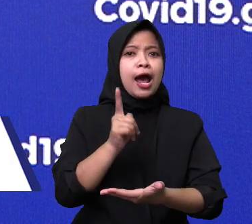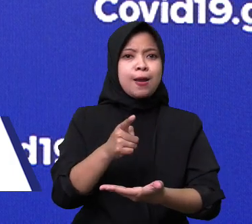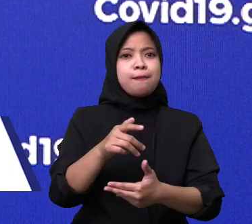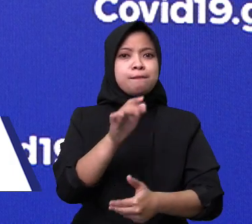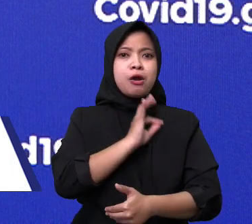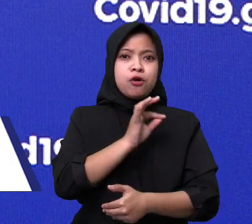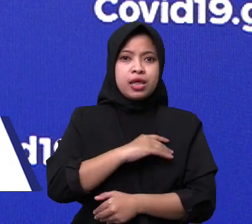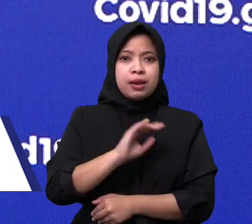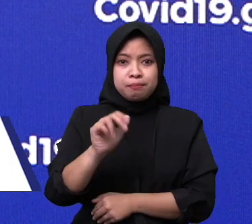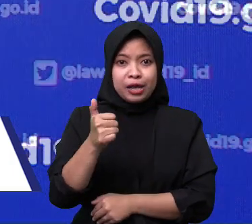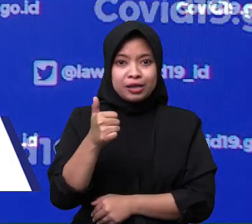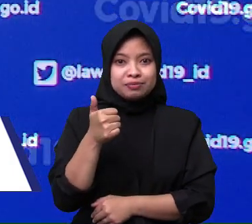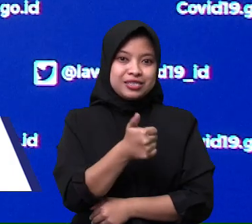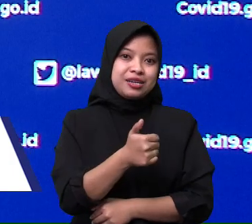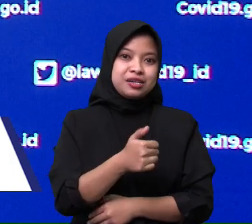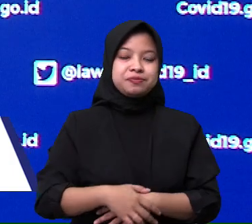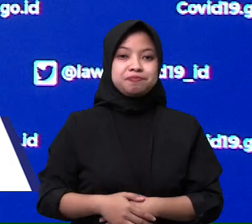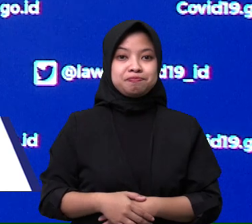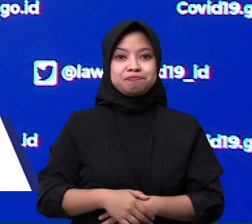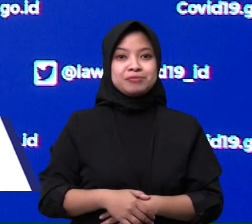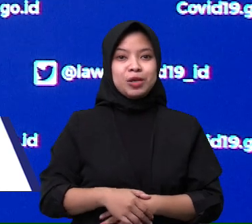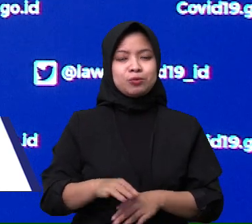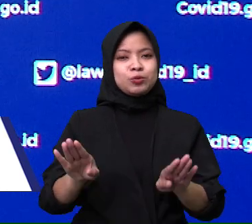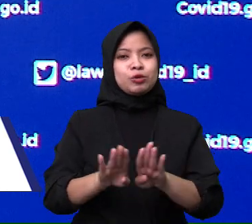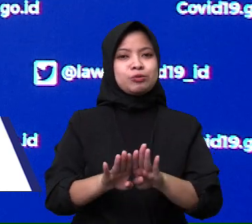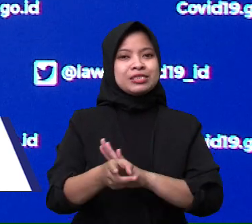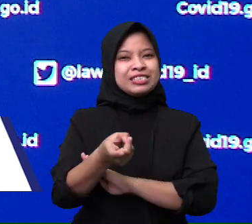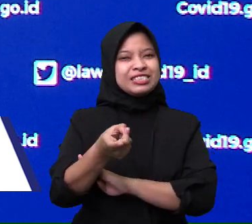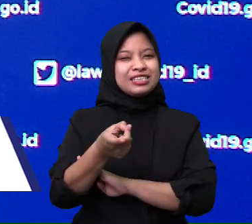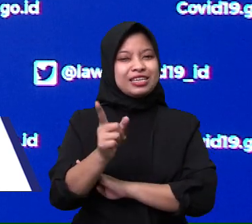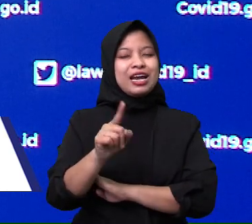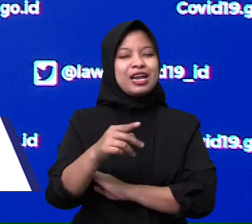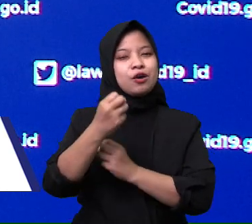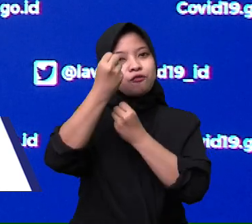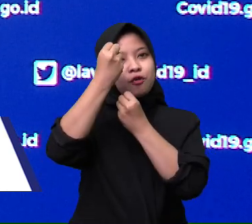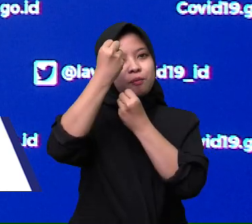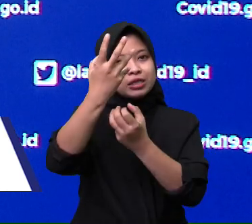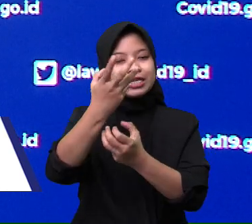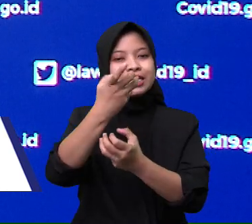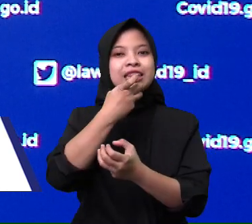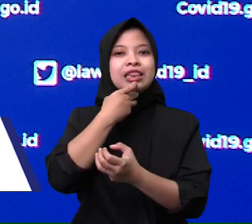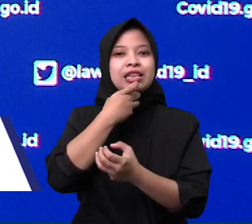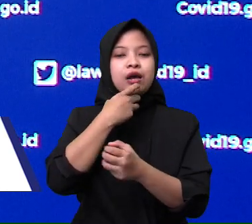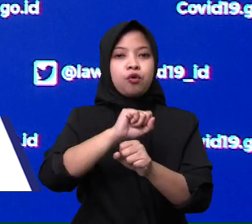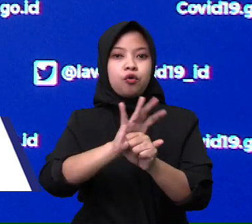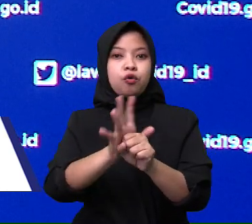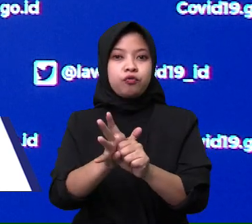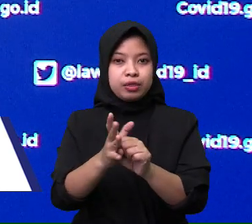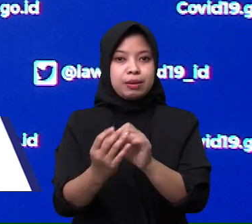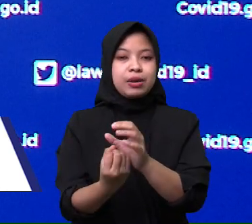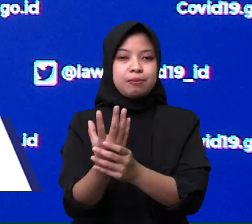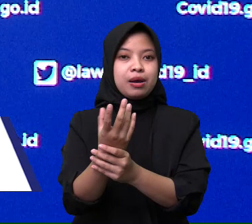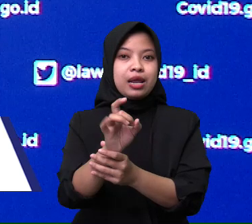baik. Sebagai penutup, saya akan menyampaikan update penanganan COVID-19